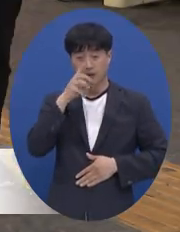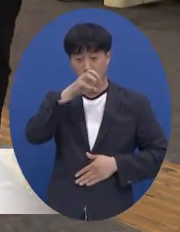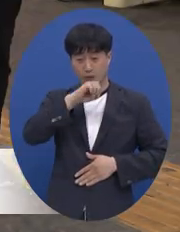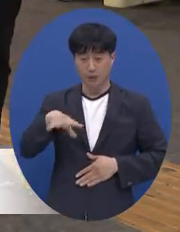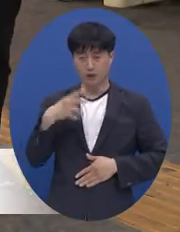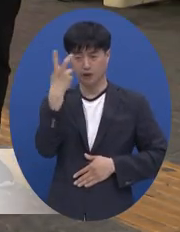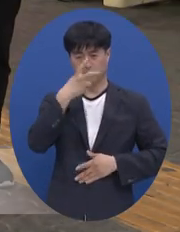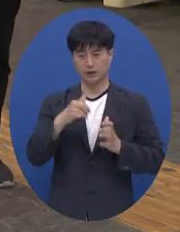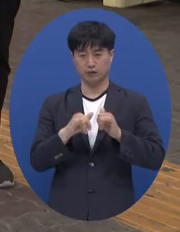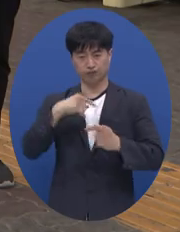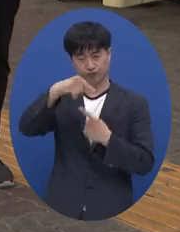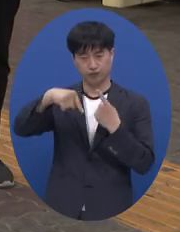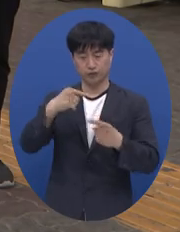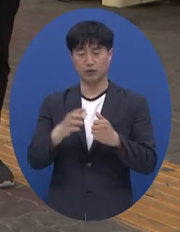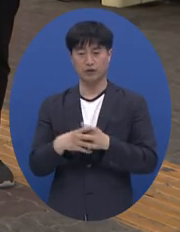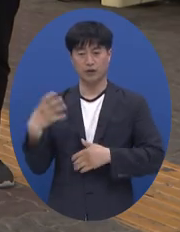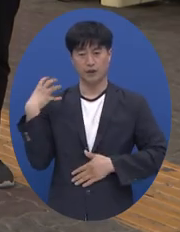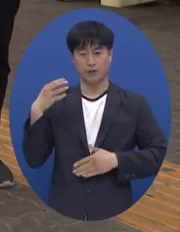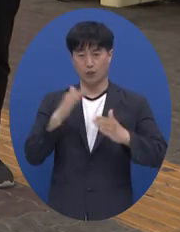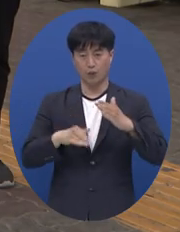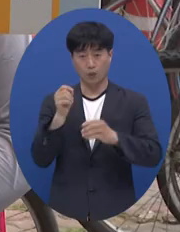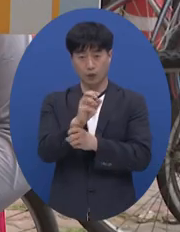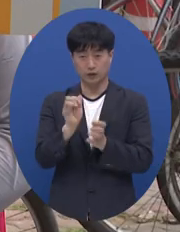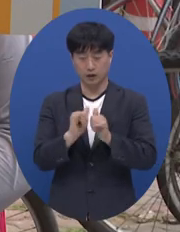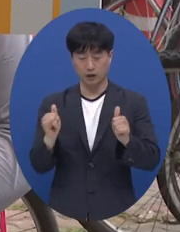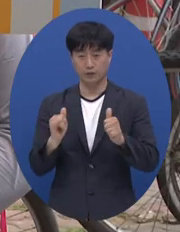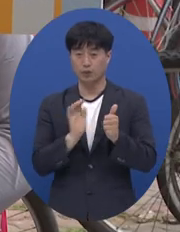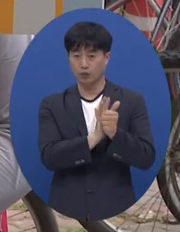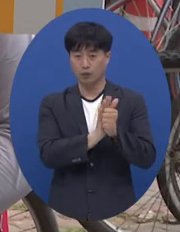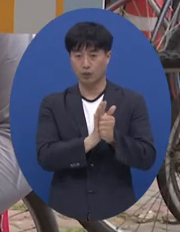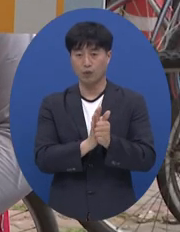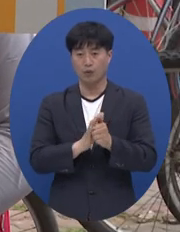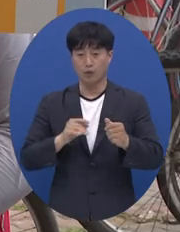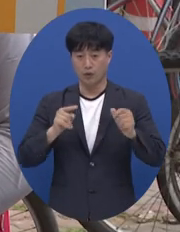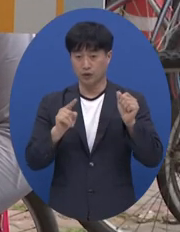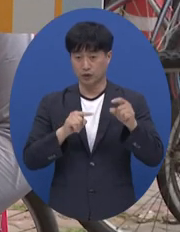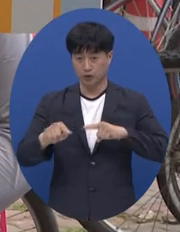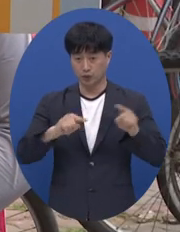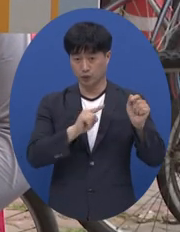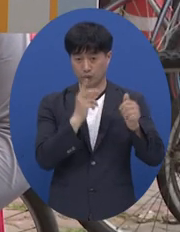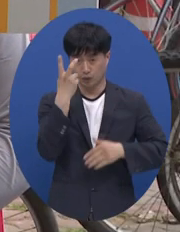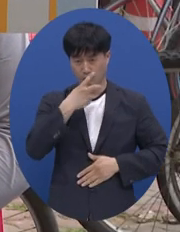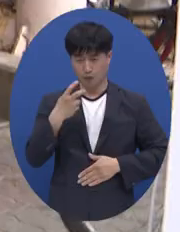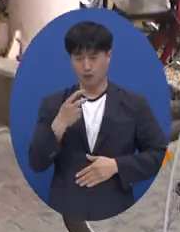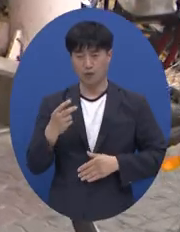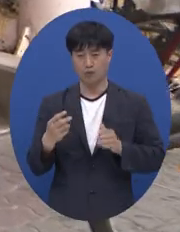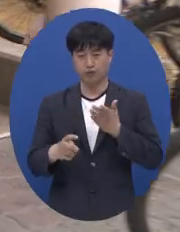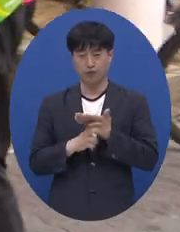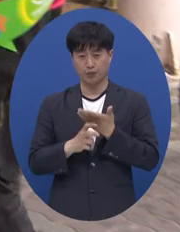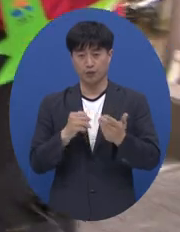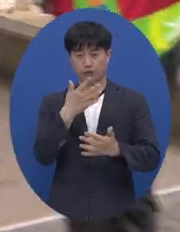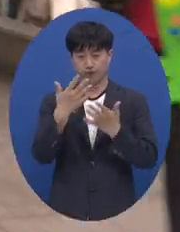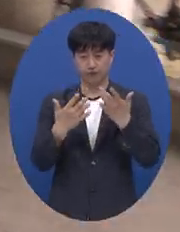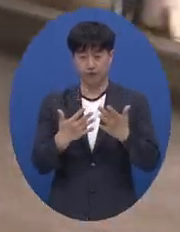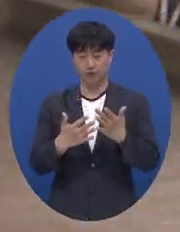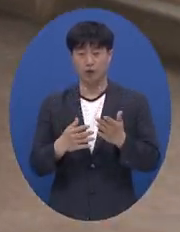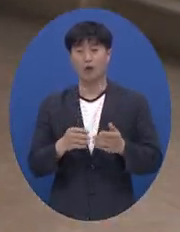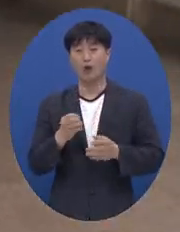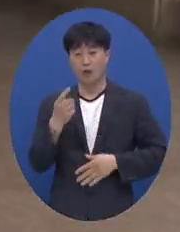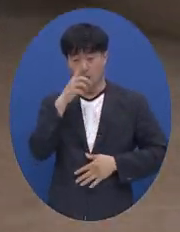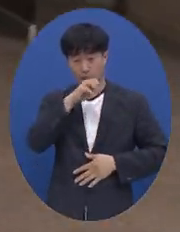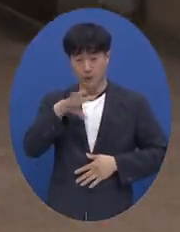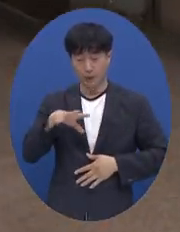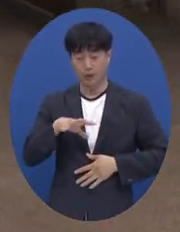감시원을 운영합니다. 담당 공무원을 도와 폐기물 지도 점검과 무단 투기 불법 소각 감시, 쓰레기 배출 방법 홍보